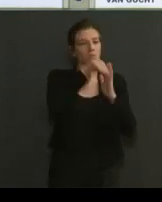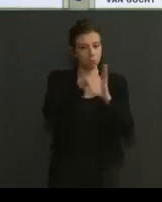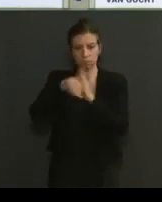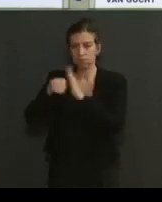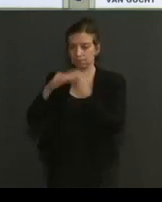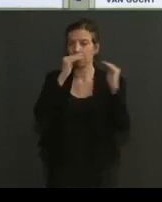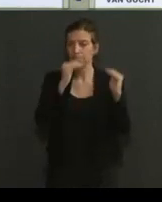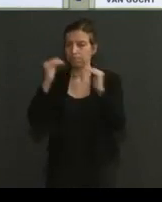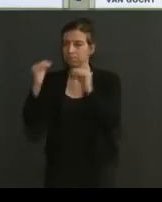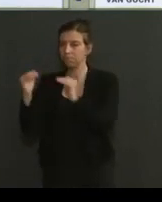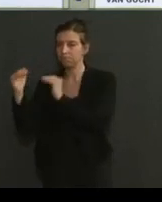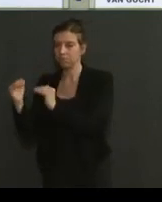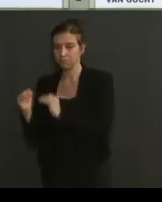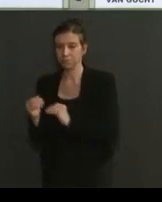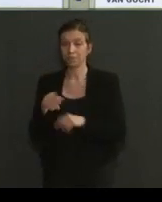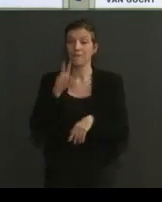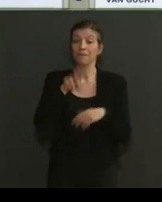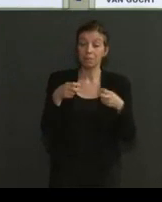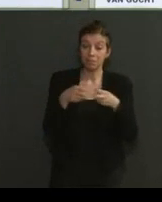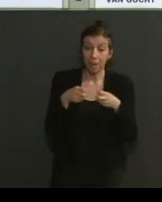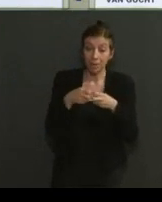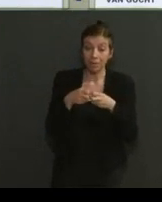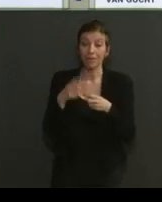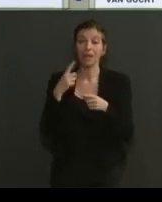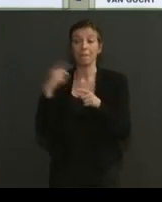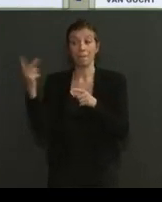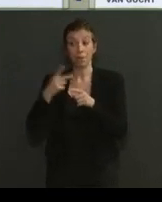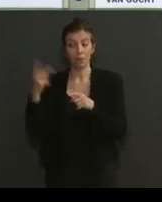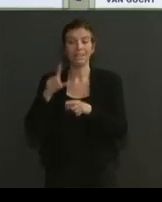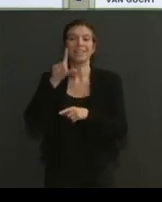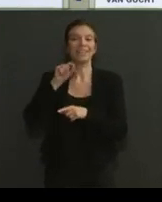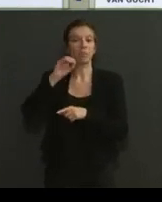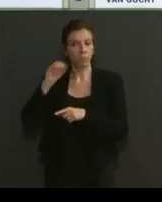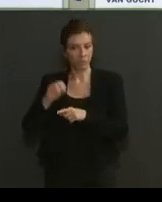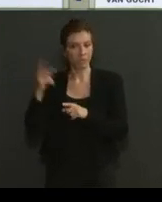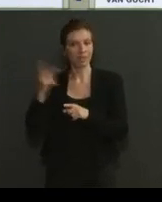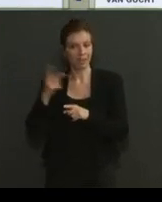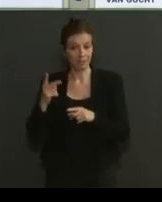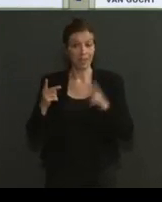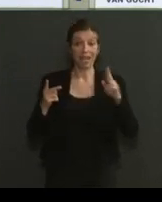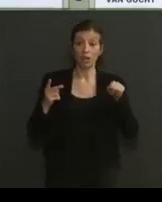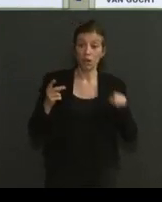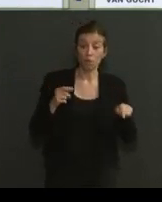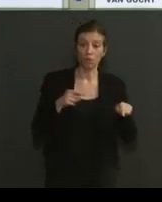Vlaams-Brabant en Limburg tot min 42% in Henegouwen.